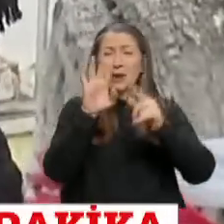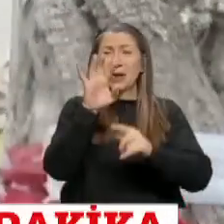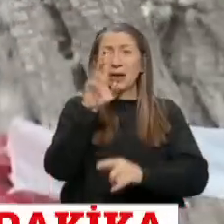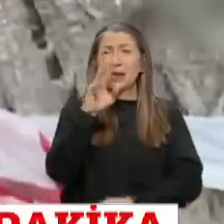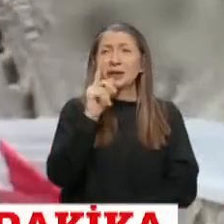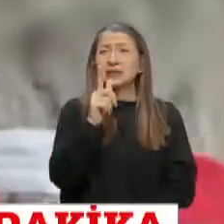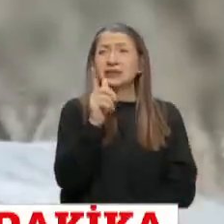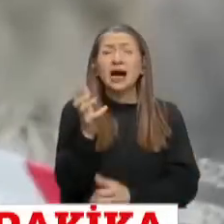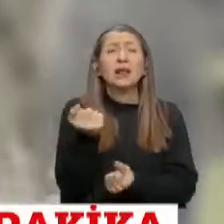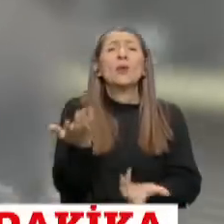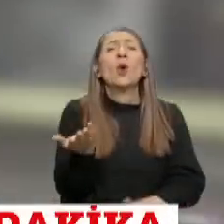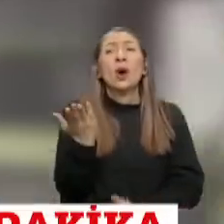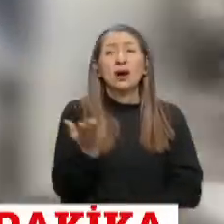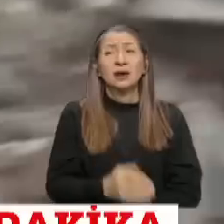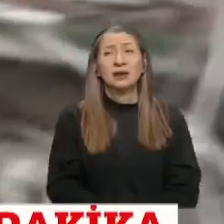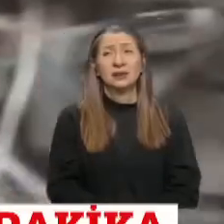ama alamıyorlar.